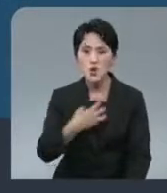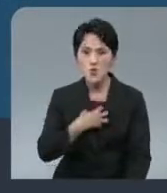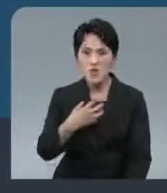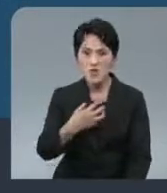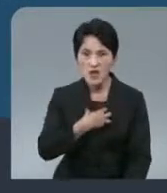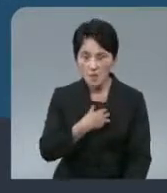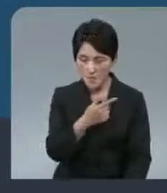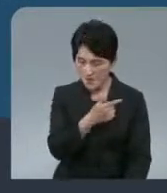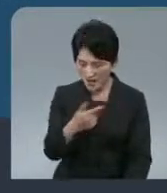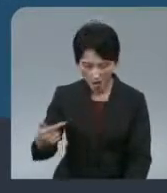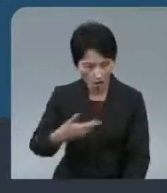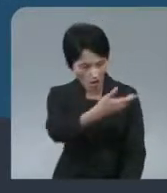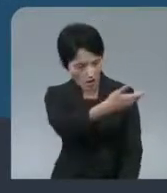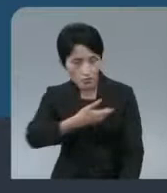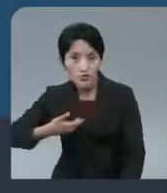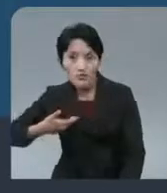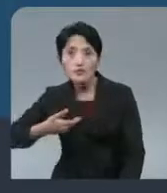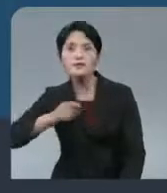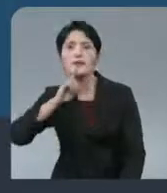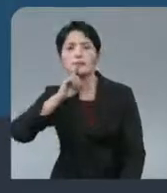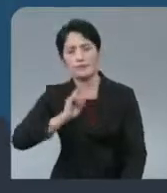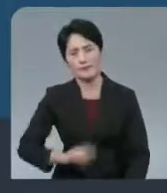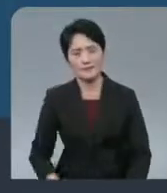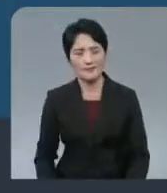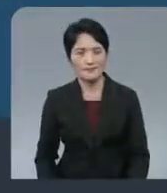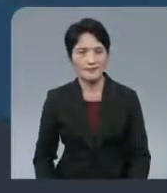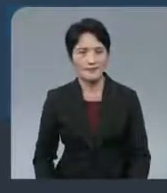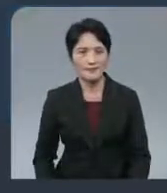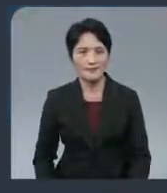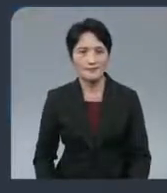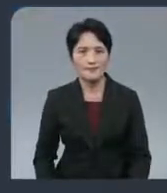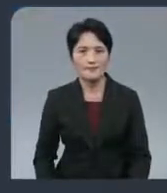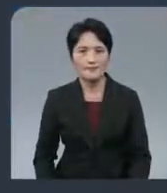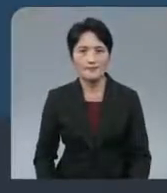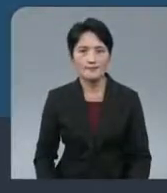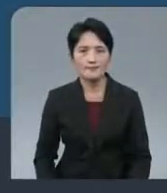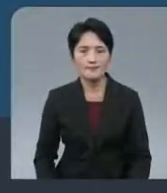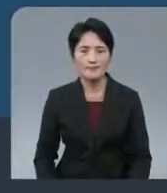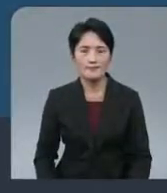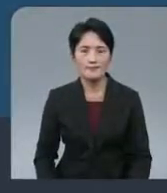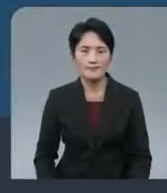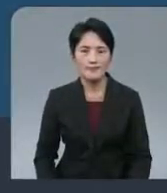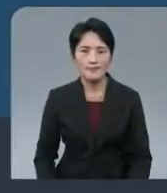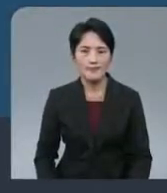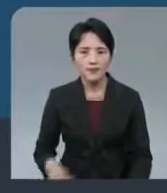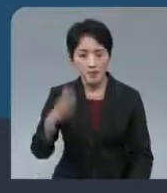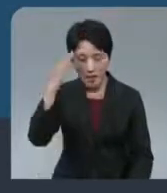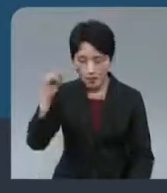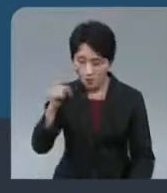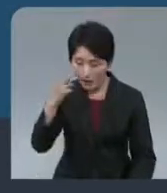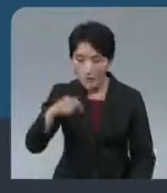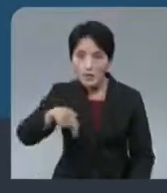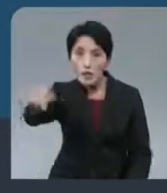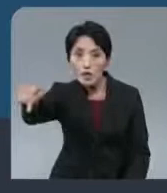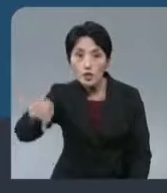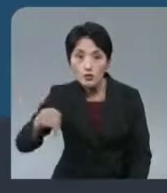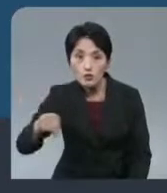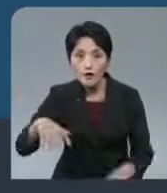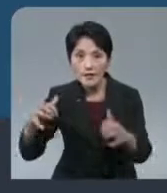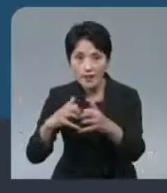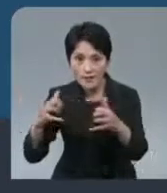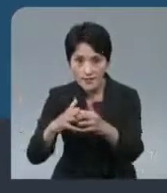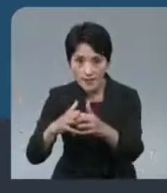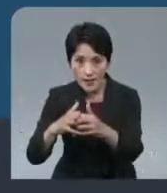から始まった韓米合同軍事演習について逆転のチャンスを逃し再び戦争演習を